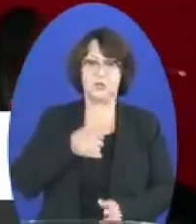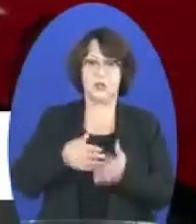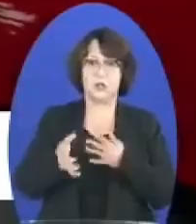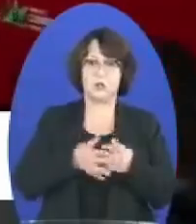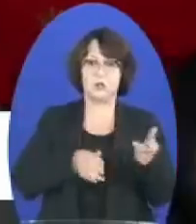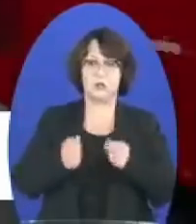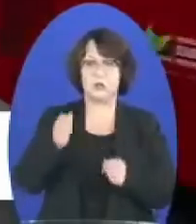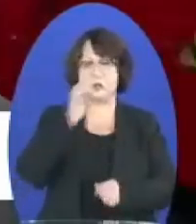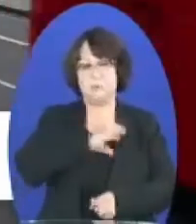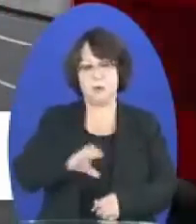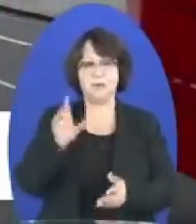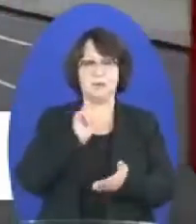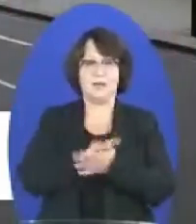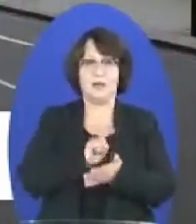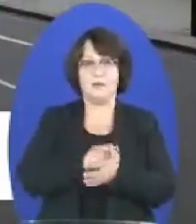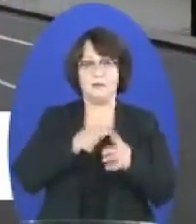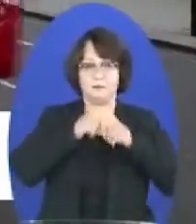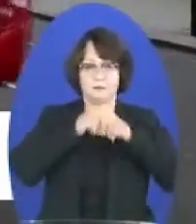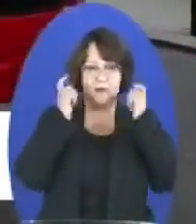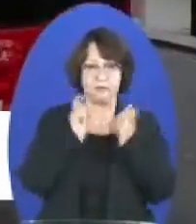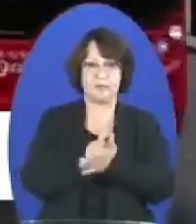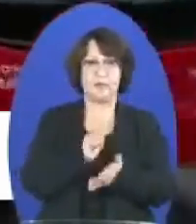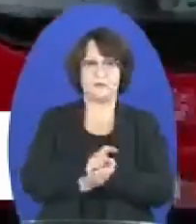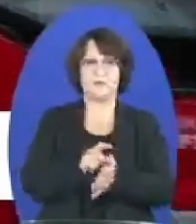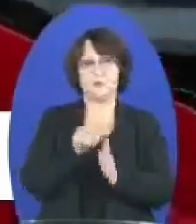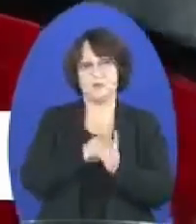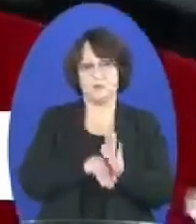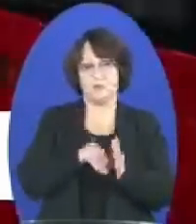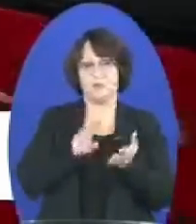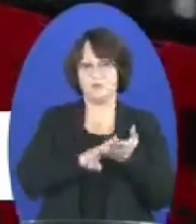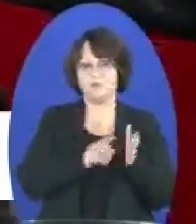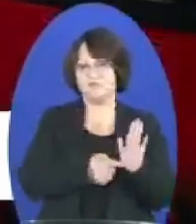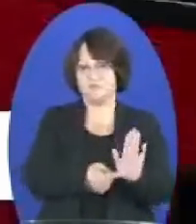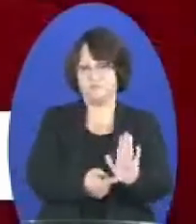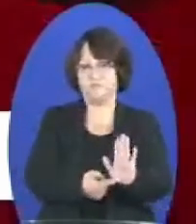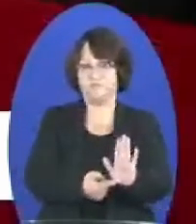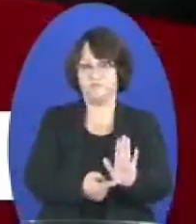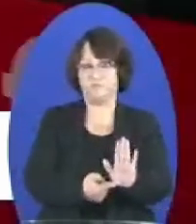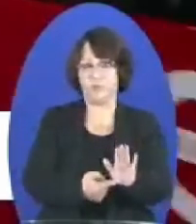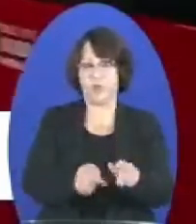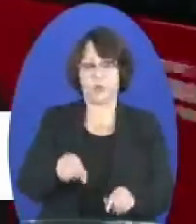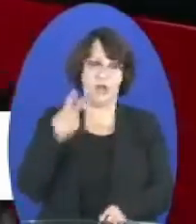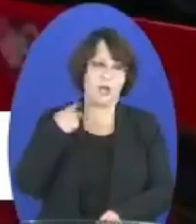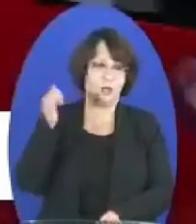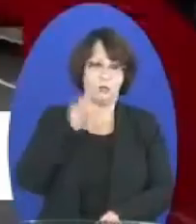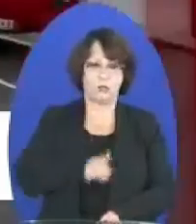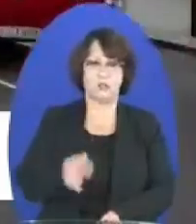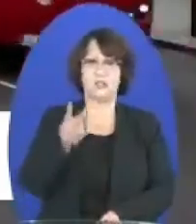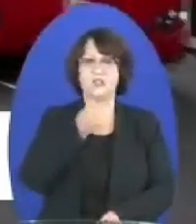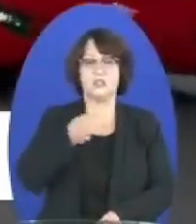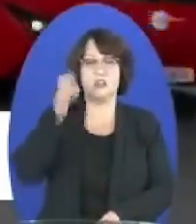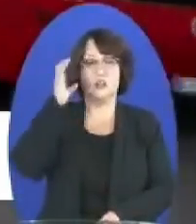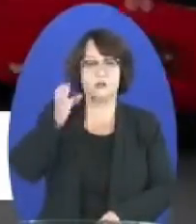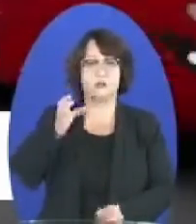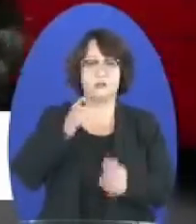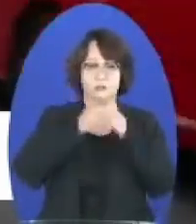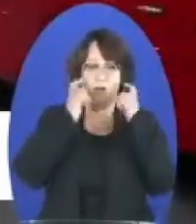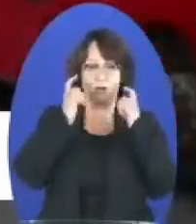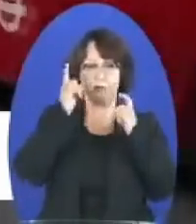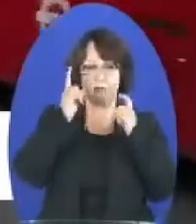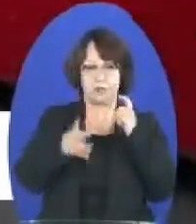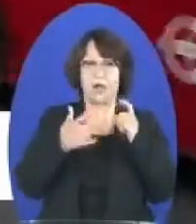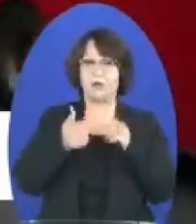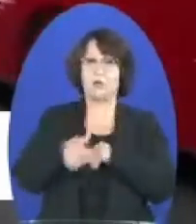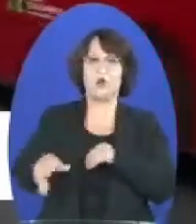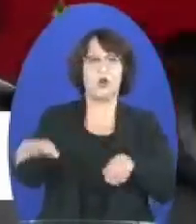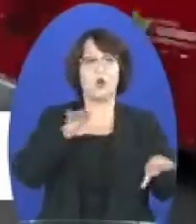худалдааны байгууллагад заавал амны хаалт зүүхийг шаардах журам танилцуулсан байна. Одоогоор Британд зөвхөн нийтийн тээврт амны хаалт зүүхийг шаардж